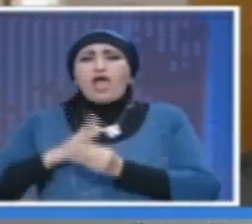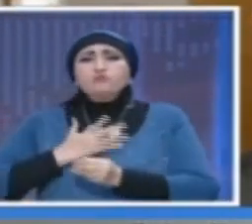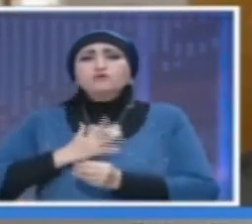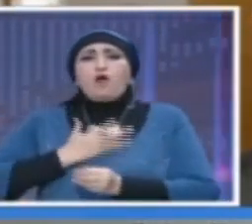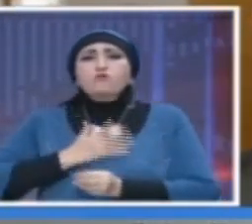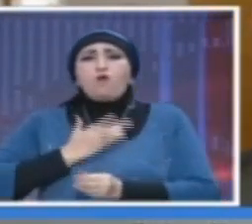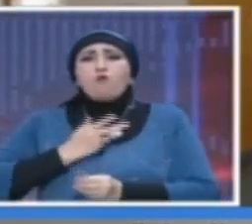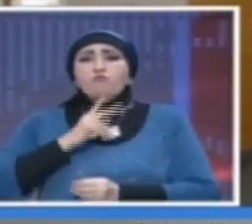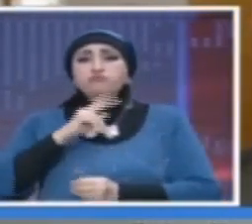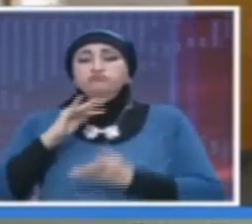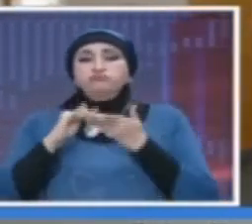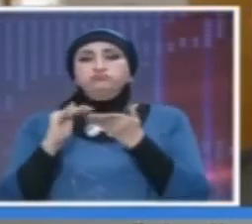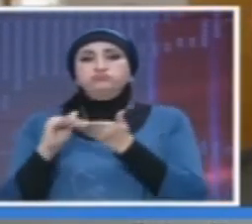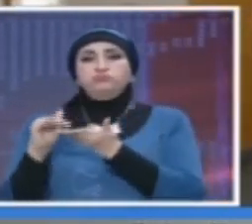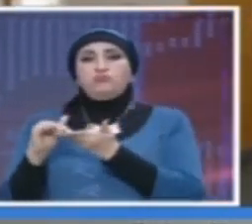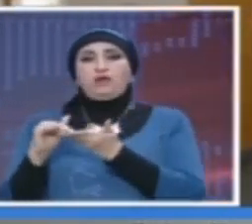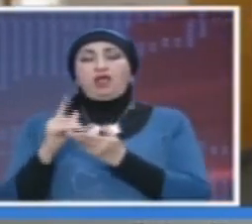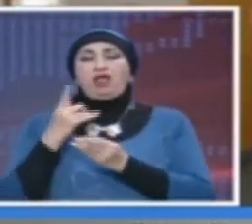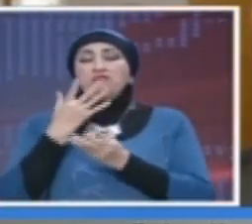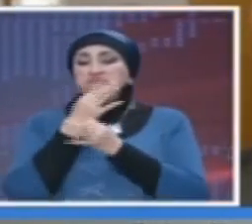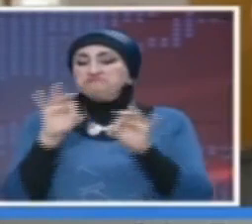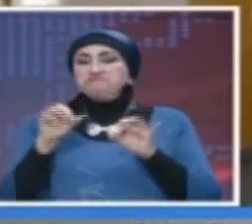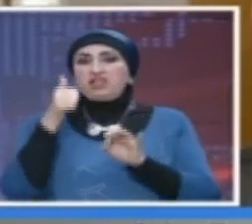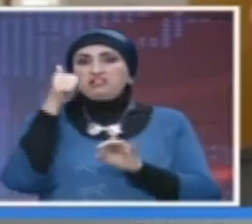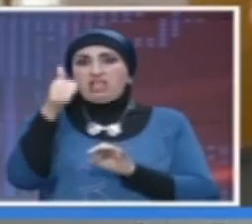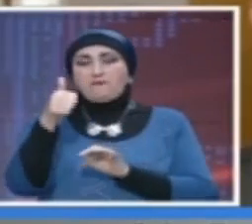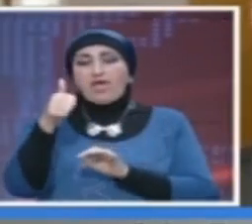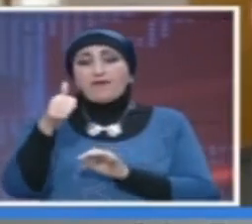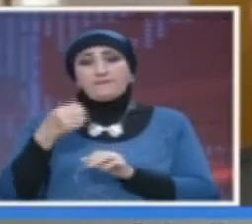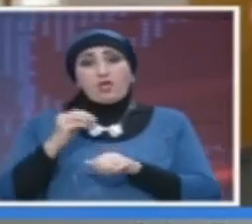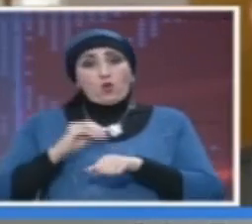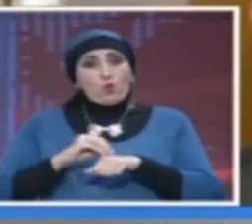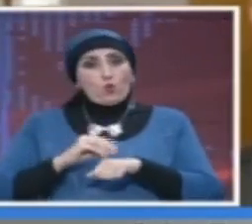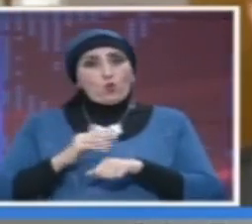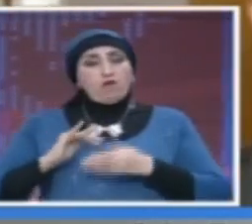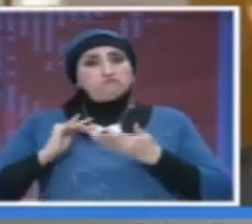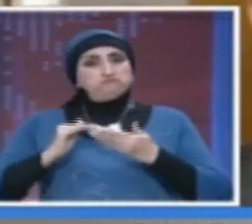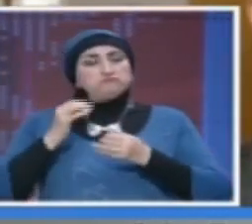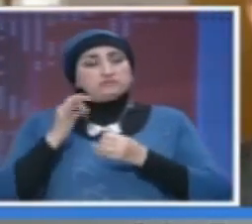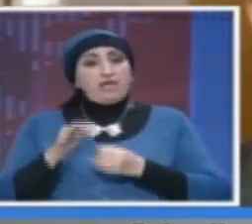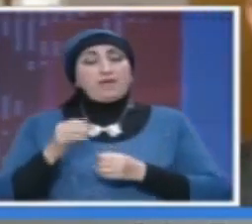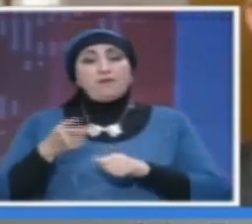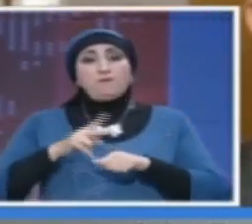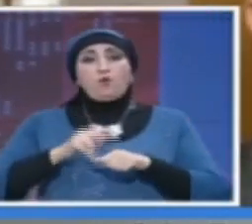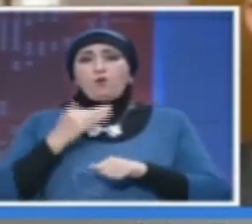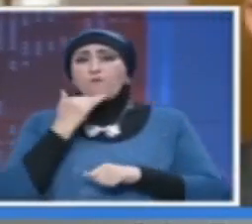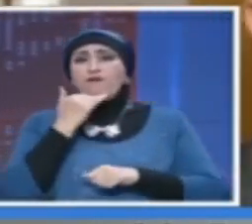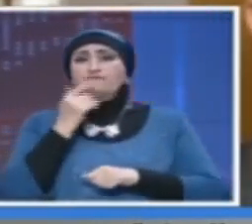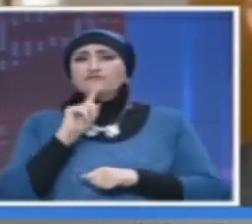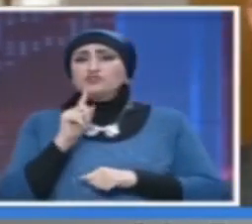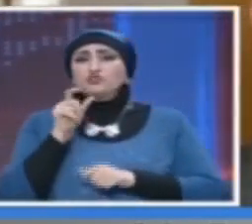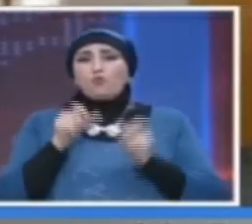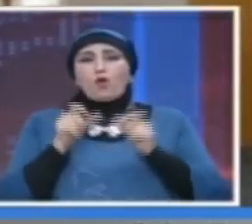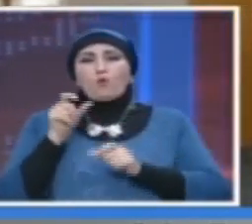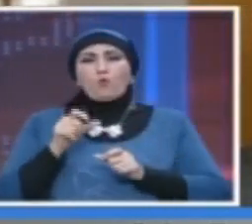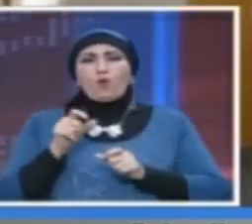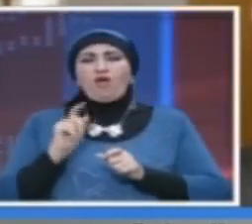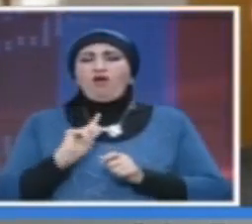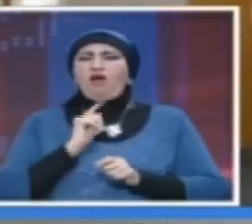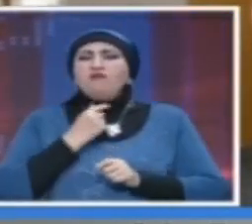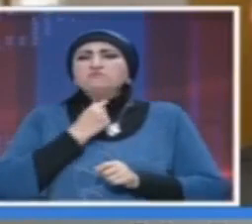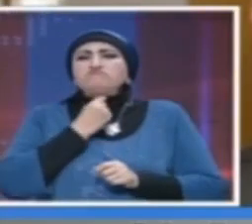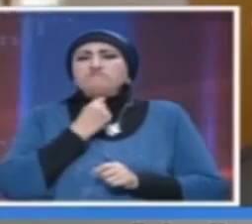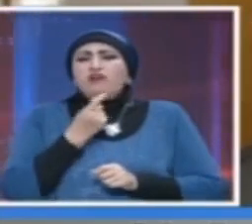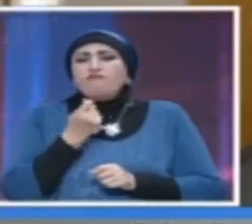بتحتاجها بشكل جيد وبكفاءة عالية وبجودة عالية بدون ما حد يتعرض لضائقة مالية